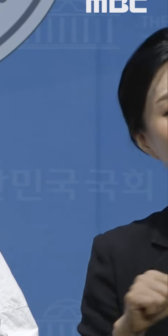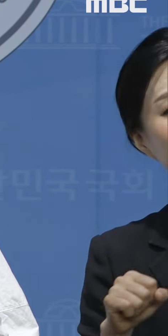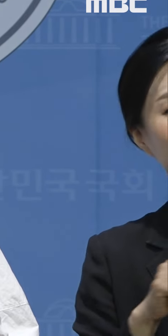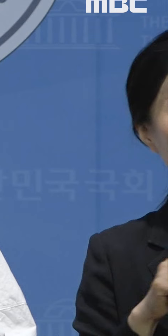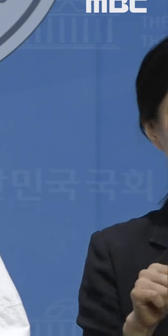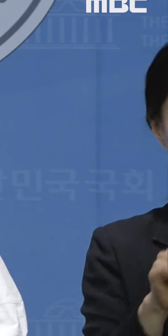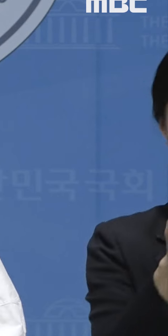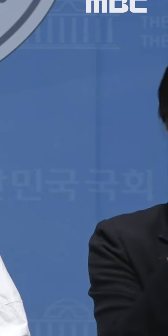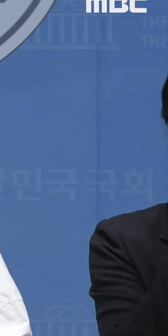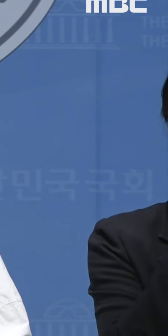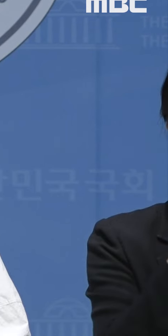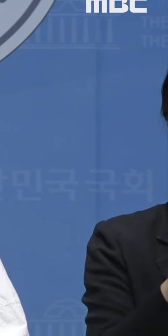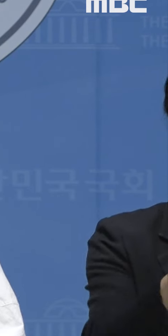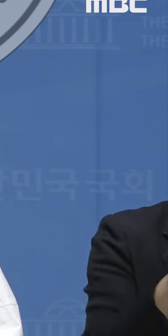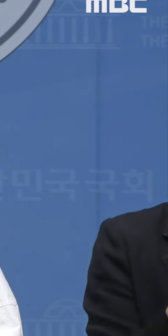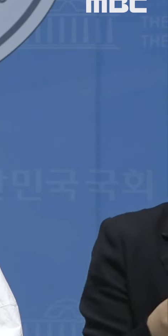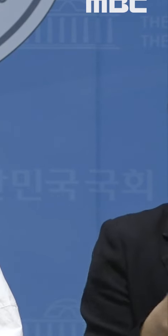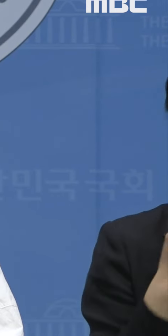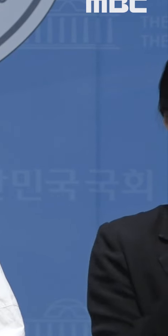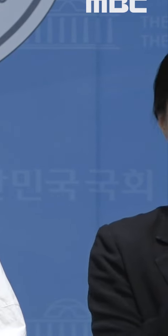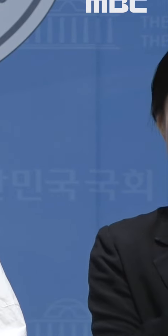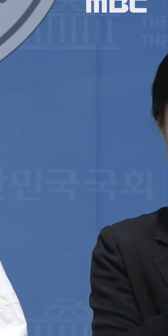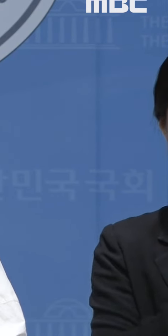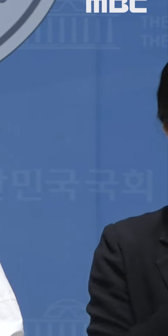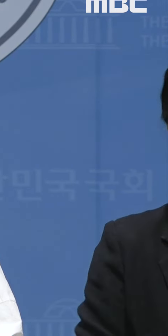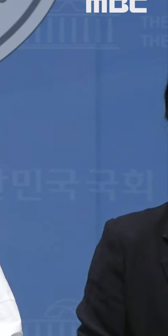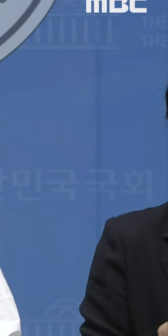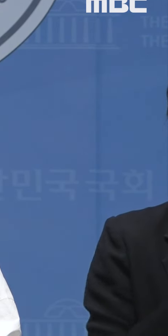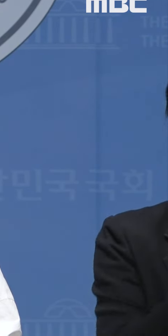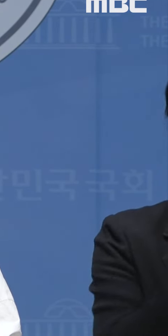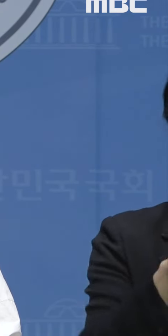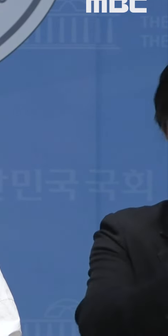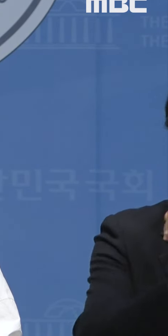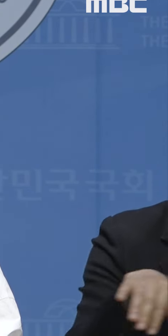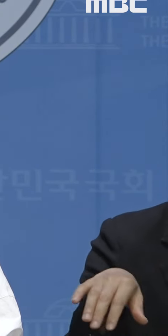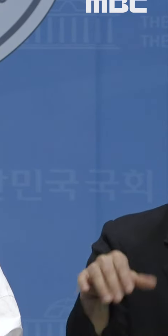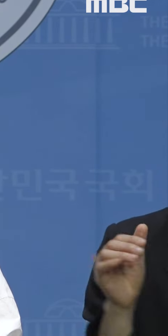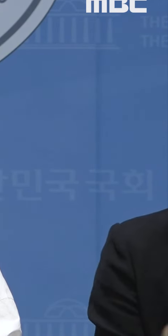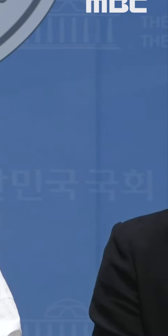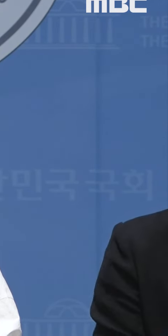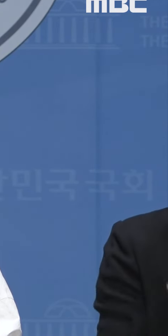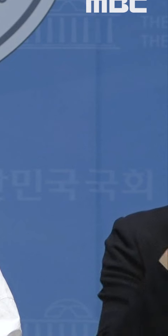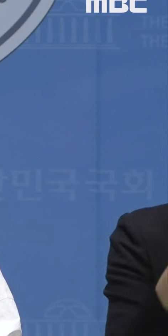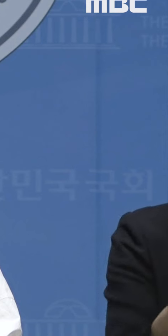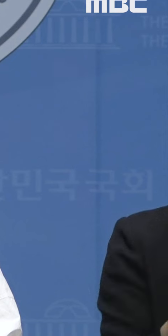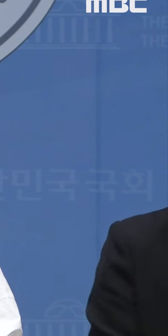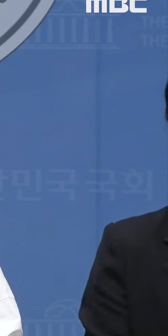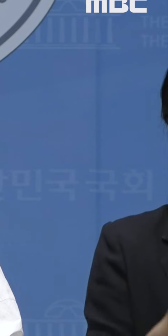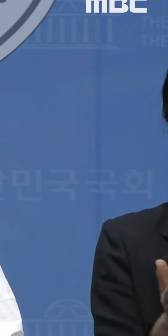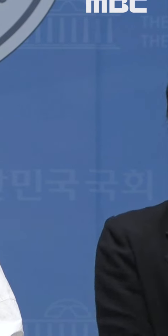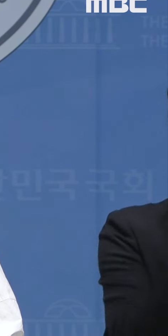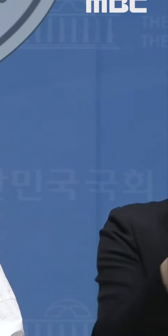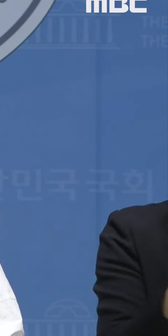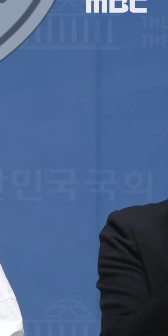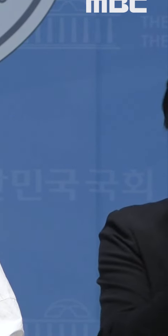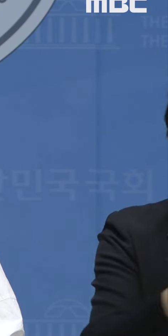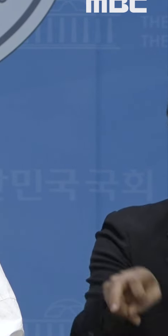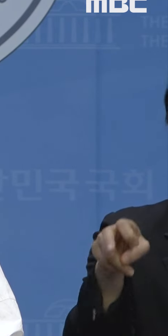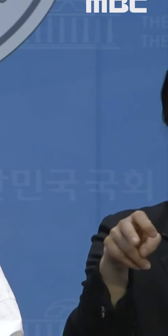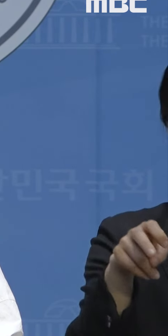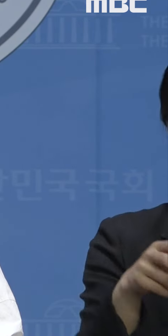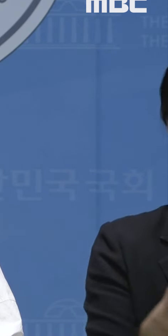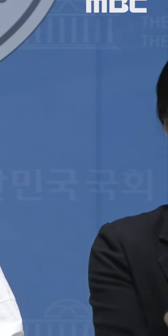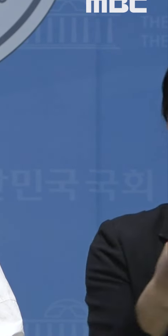굽니다 그러니 국민의 힘 국회의원 후보자 공천 과정에도 개입하고 그 당의 대표에게 문자를 보내